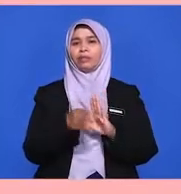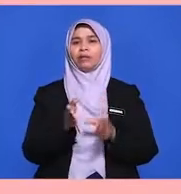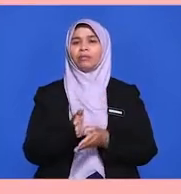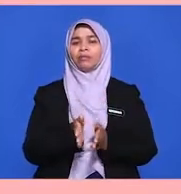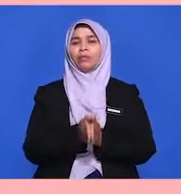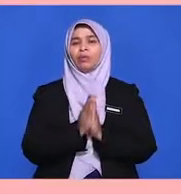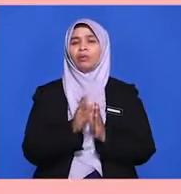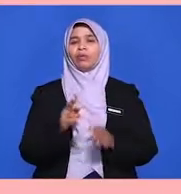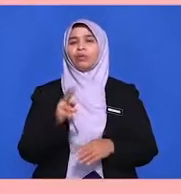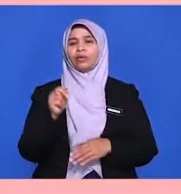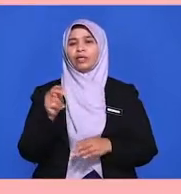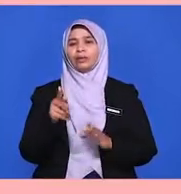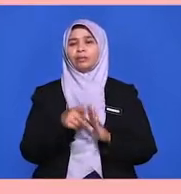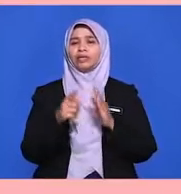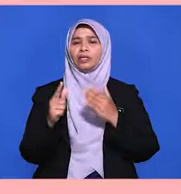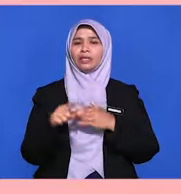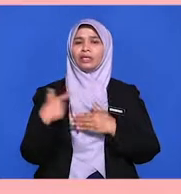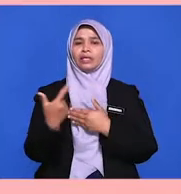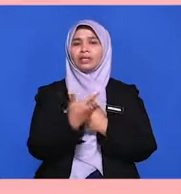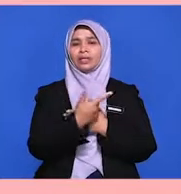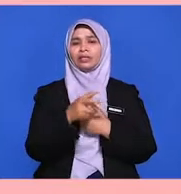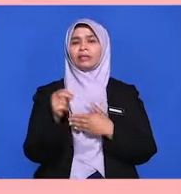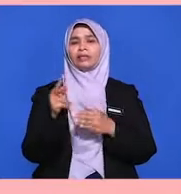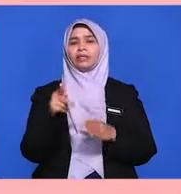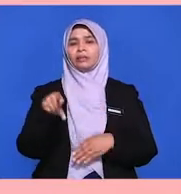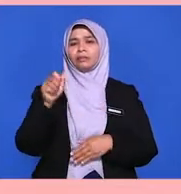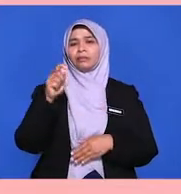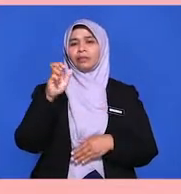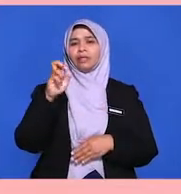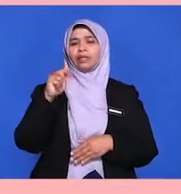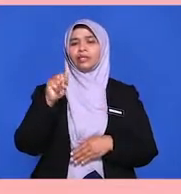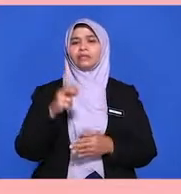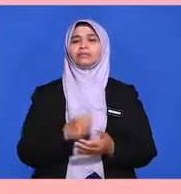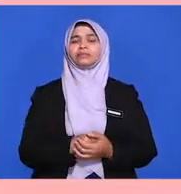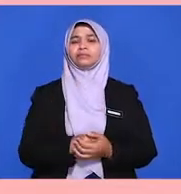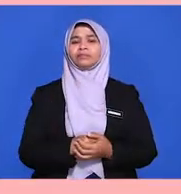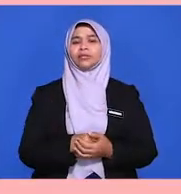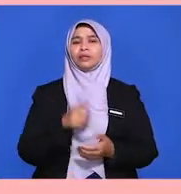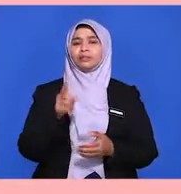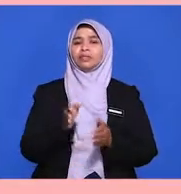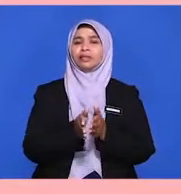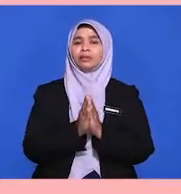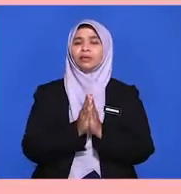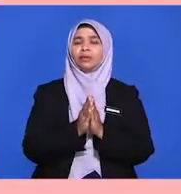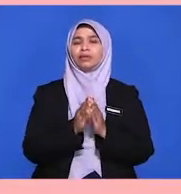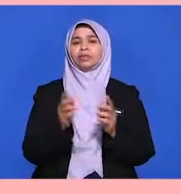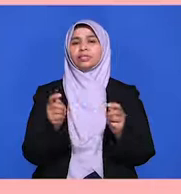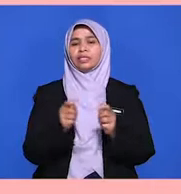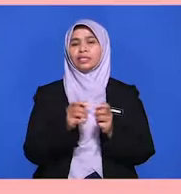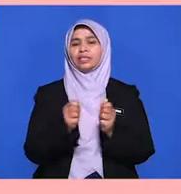paten, pemohon perlu mengemukakan permohonannya berserta dokumentasi